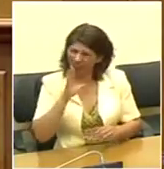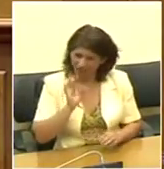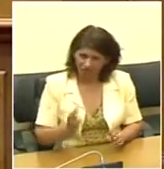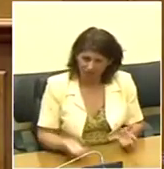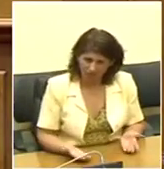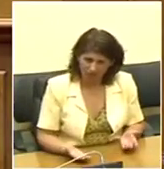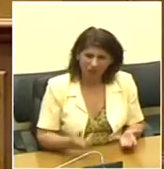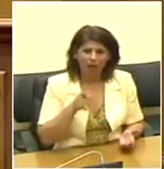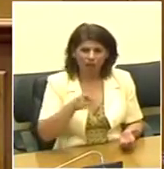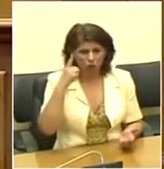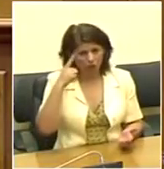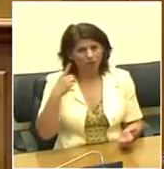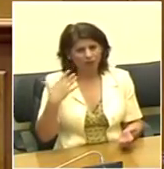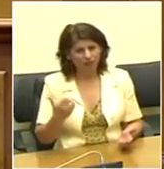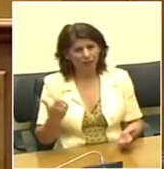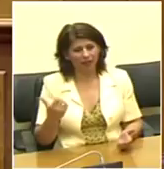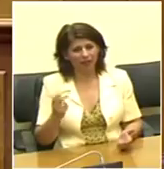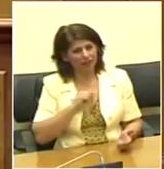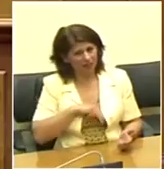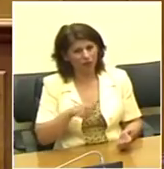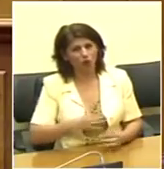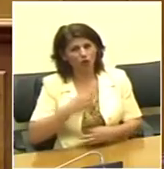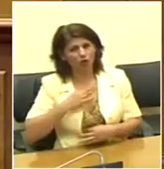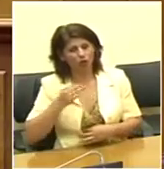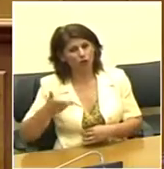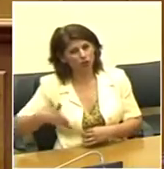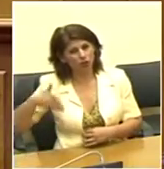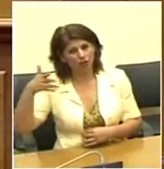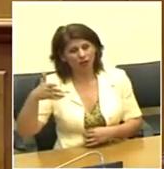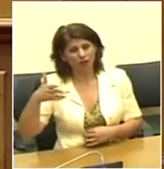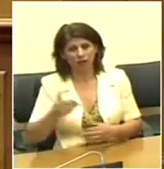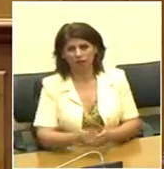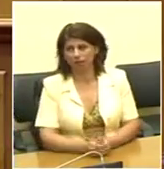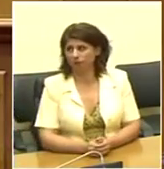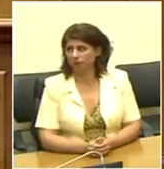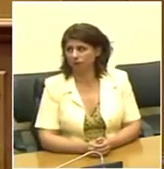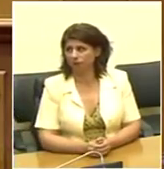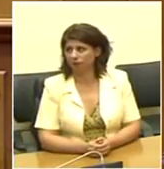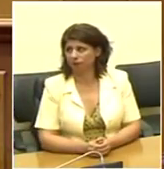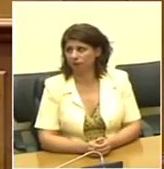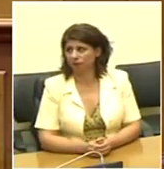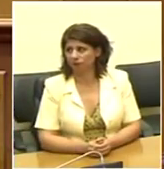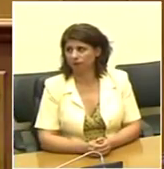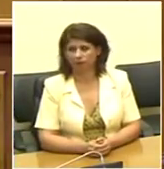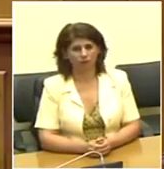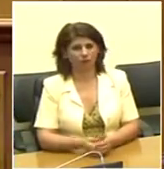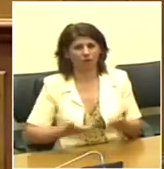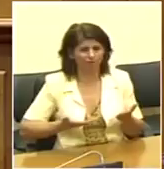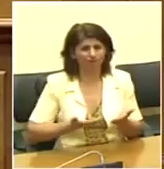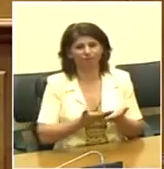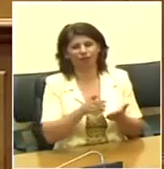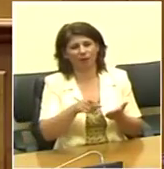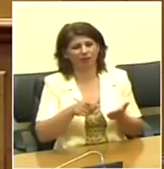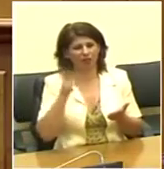αυτό νομίζετε έχει κερδίσει ο κύριος Μητσοτάκης με την κίνησή του για τη μορφή εναντίον της κυβέρνησης. Οι